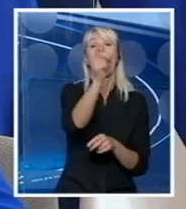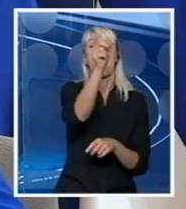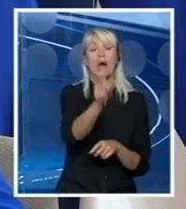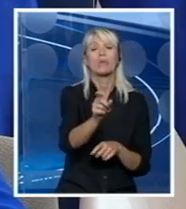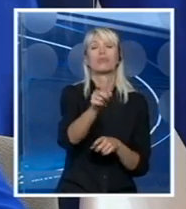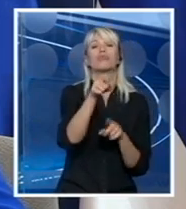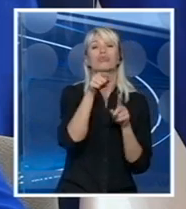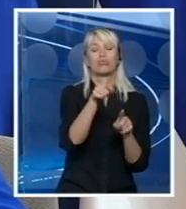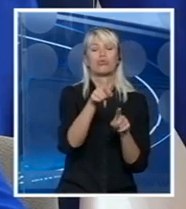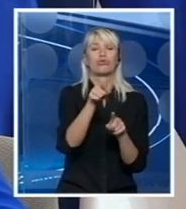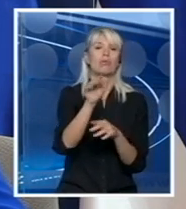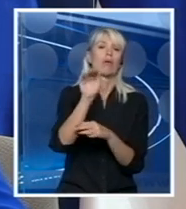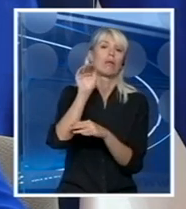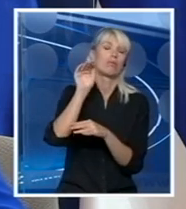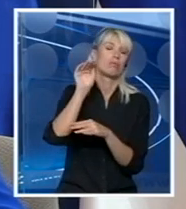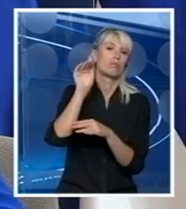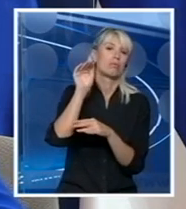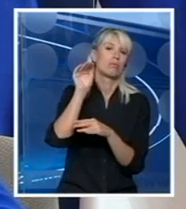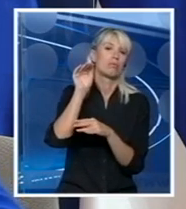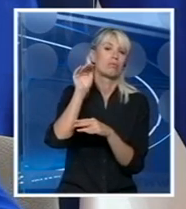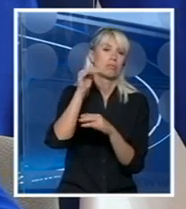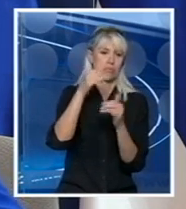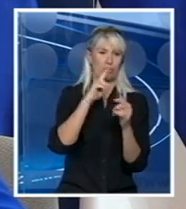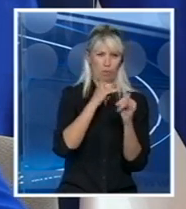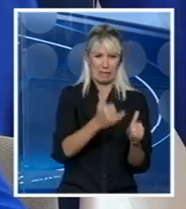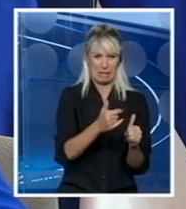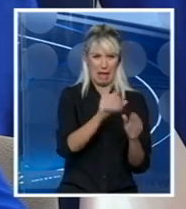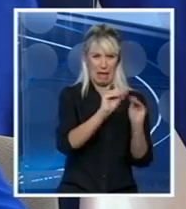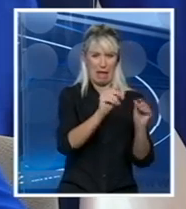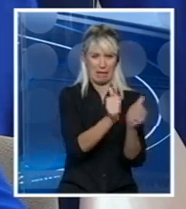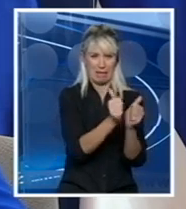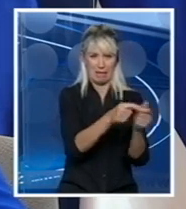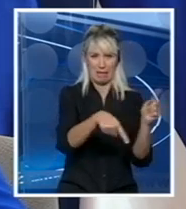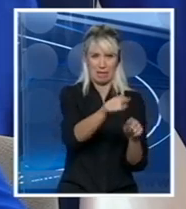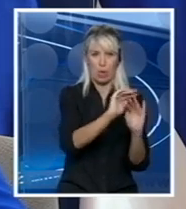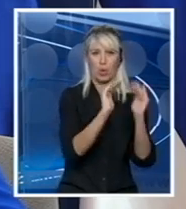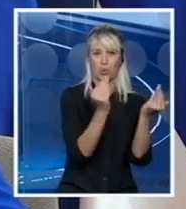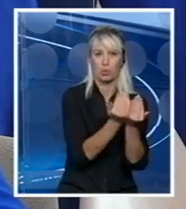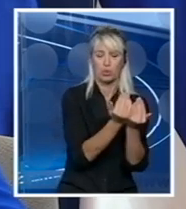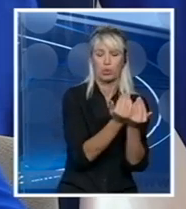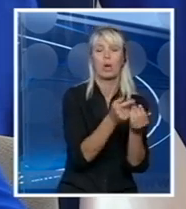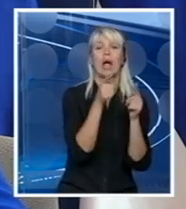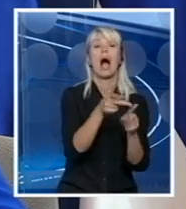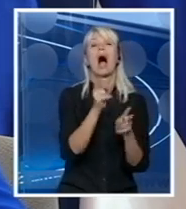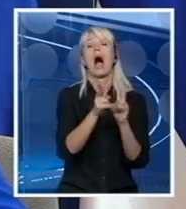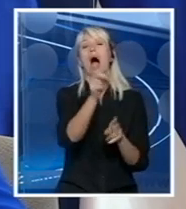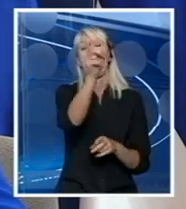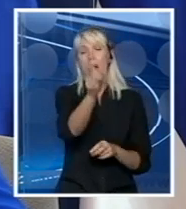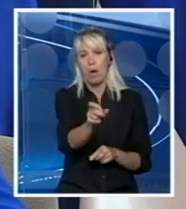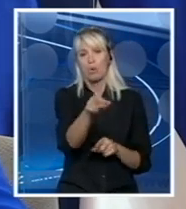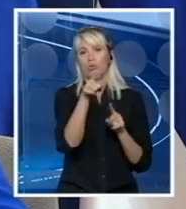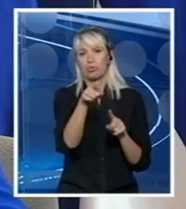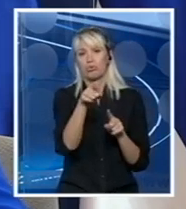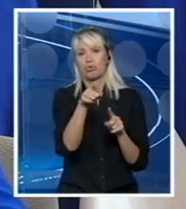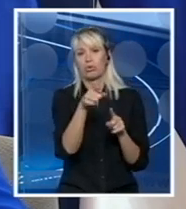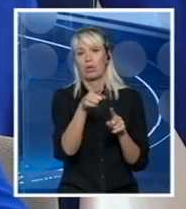nalazi u tom momentu u toj učionici, i tada sa